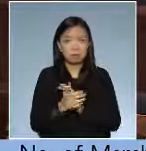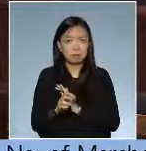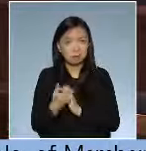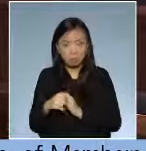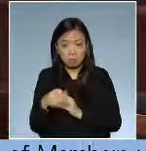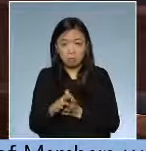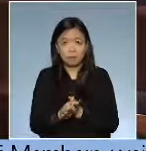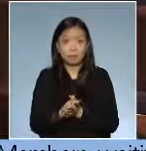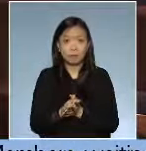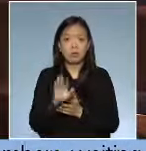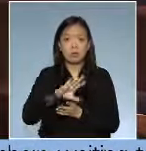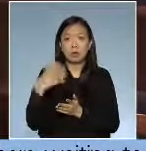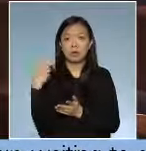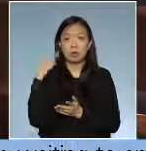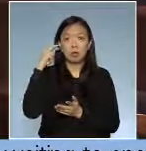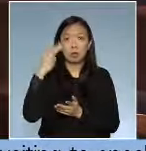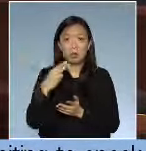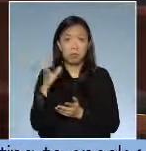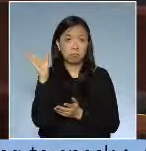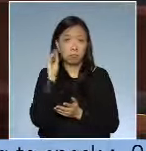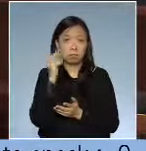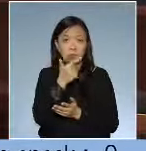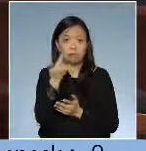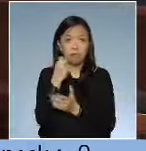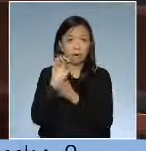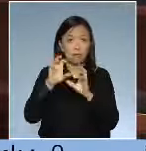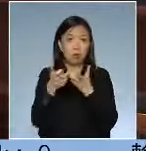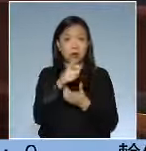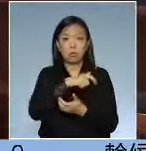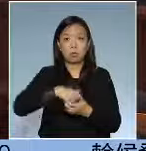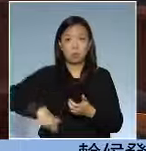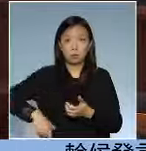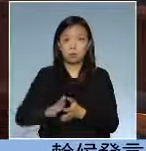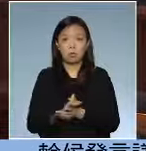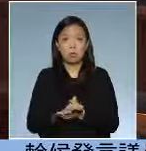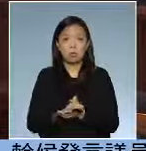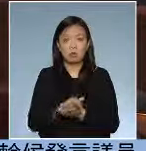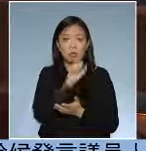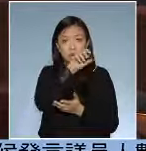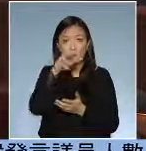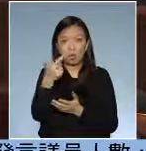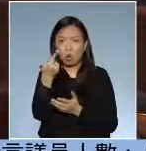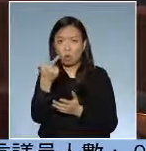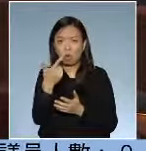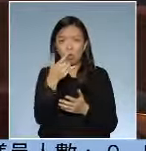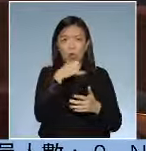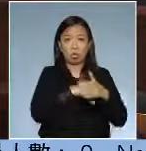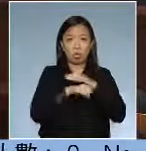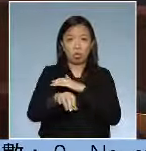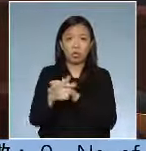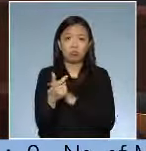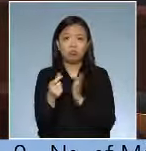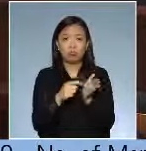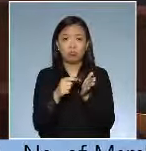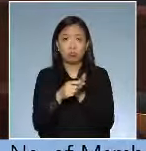咧，我哋聽到反對派嘅同事咧，佢哋講盡侮辱人嘅説話，用盡